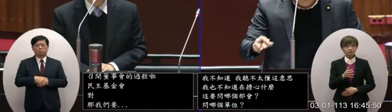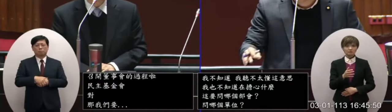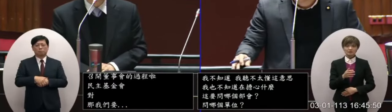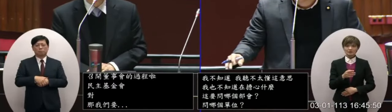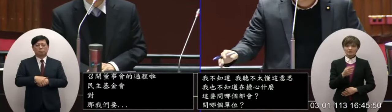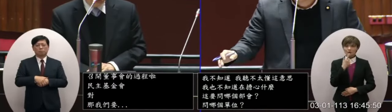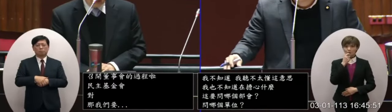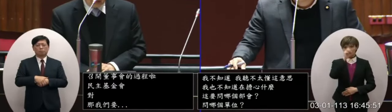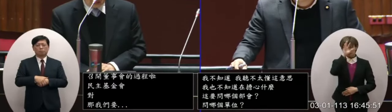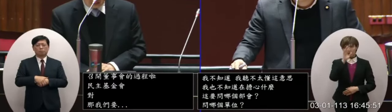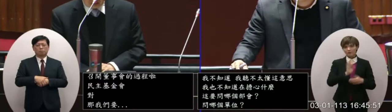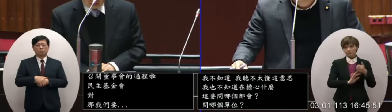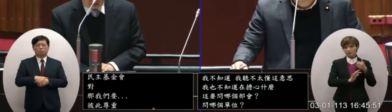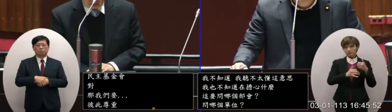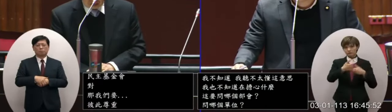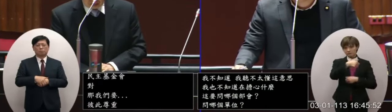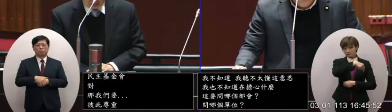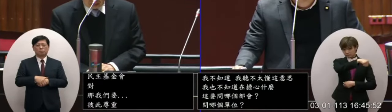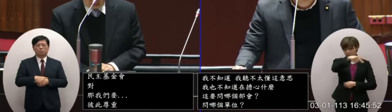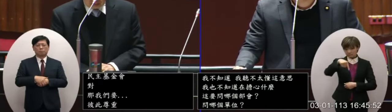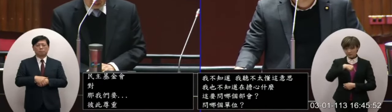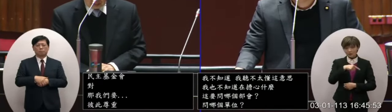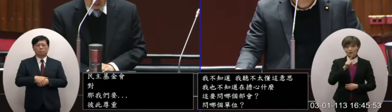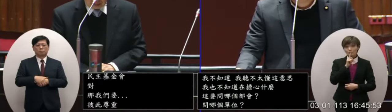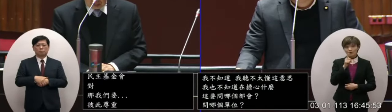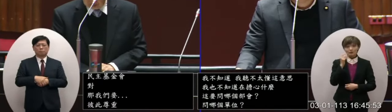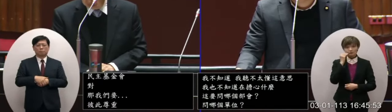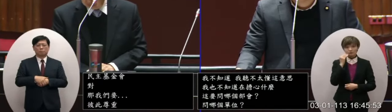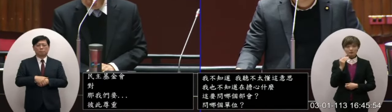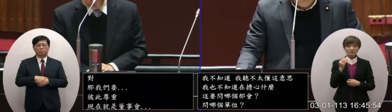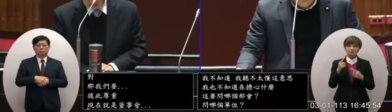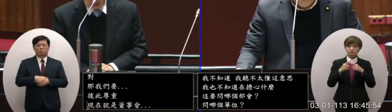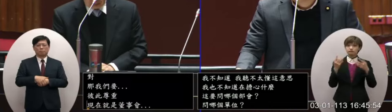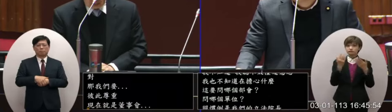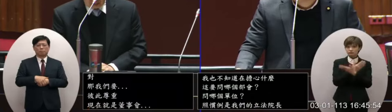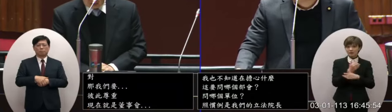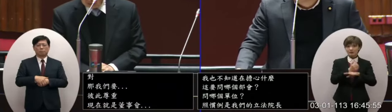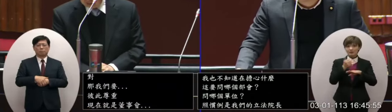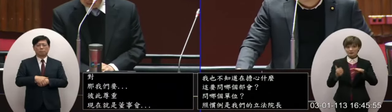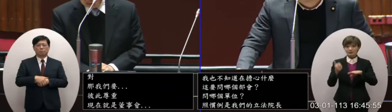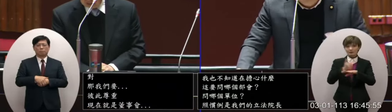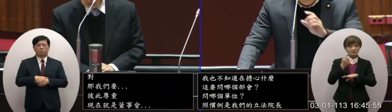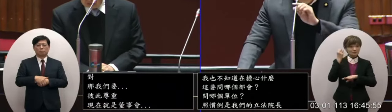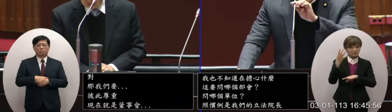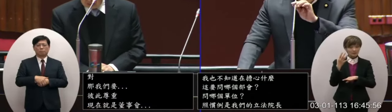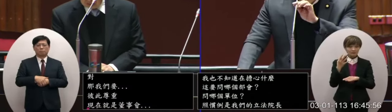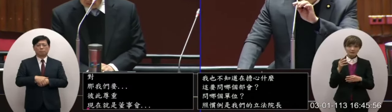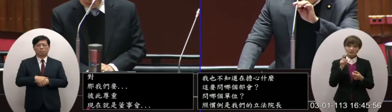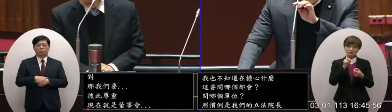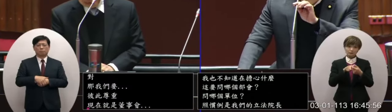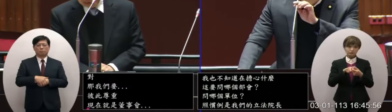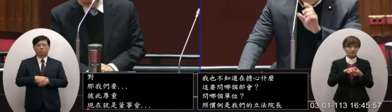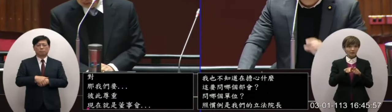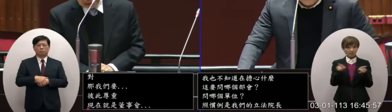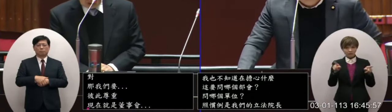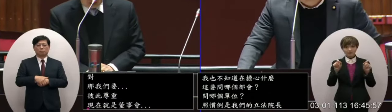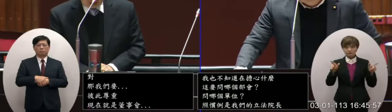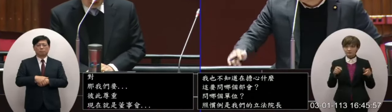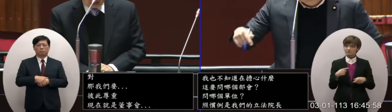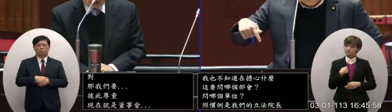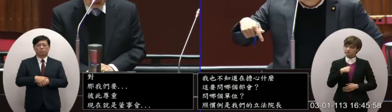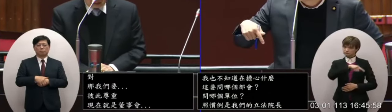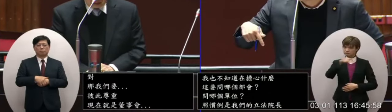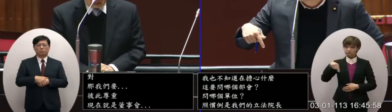说，如果是换了人之后方向不一样？我不知道哪里方向不一样。我们不是都共同都有一样的信念吗？我们不